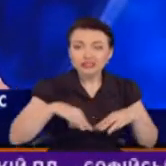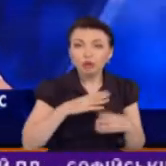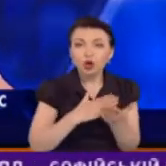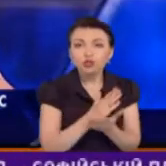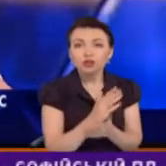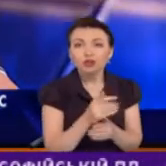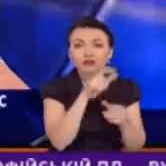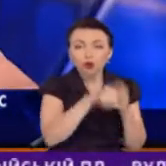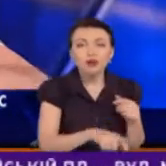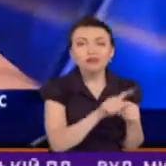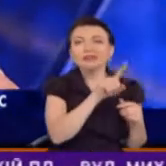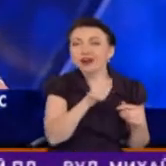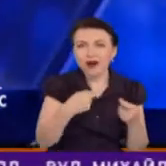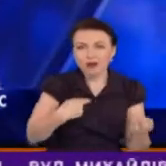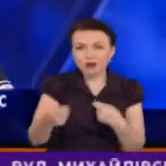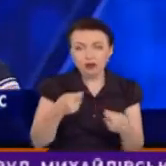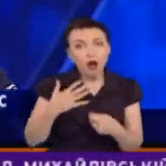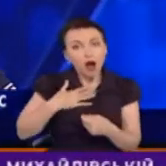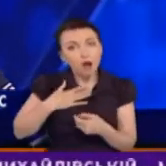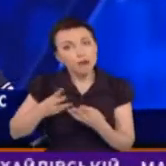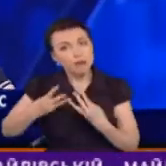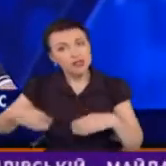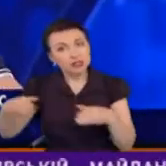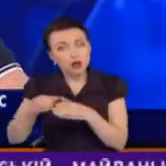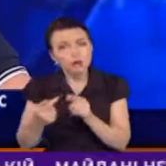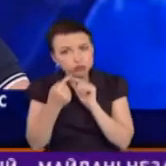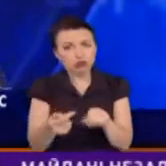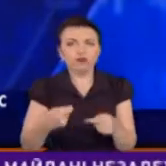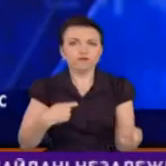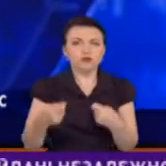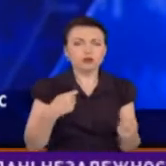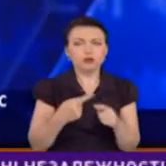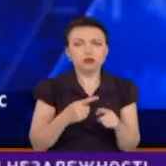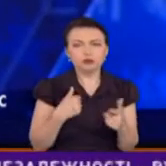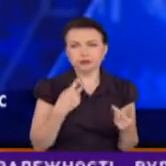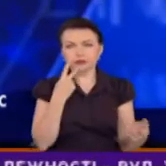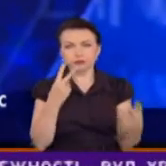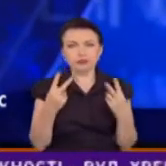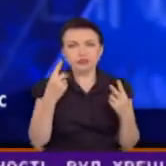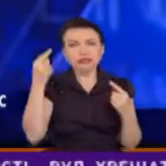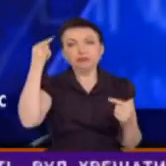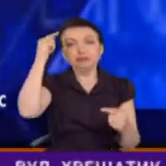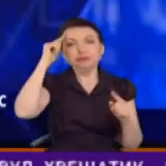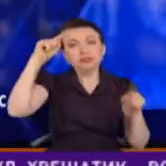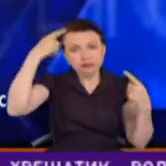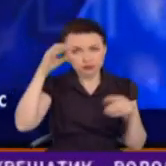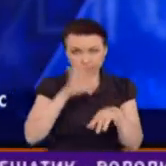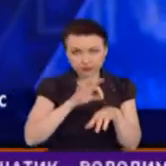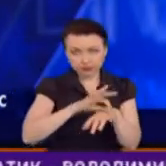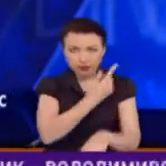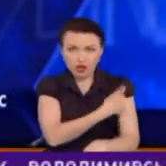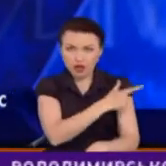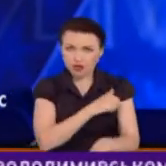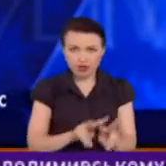за ринок, а ми як міністерство проти ринку. Ну, тут я зрозумів, ну, це така психіатрична лікарня, розумієте? І